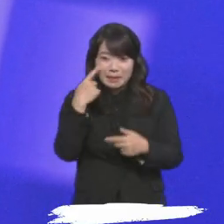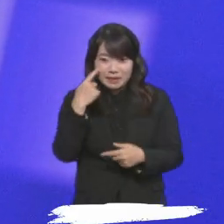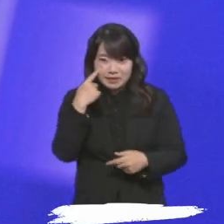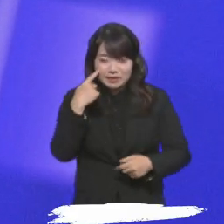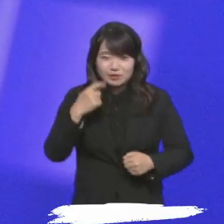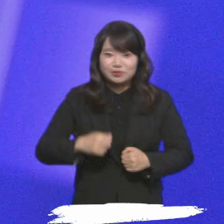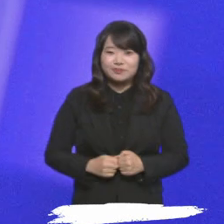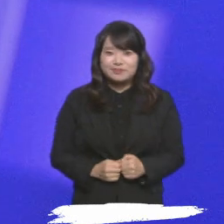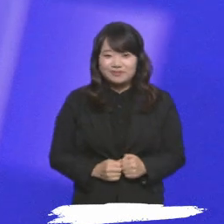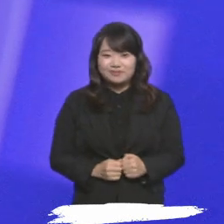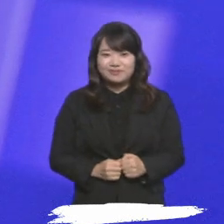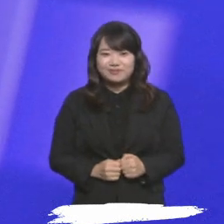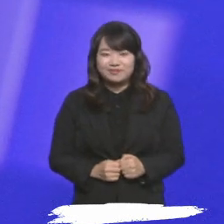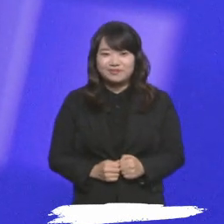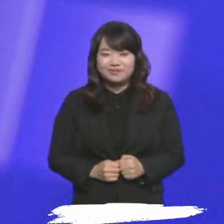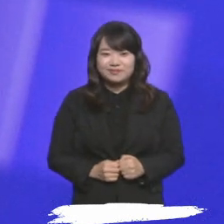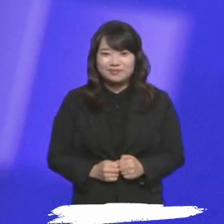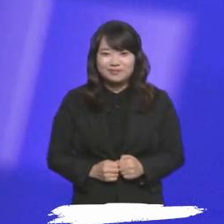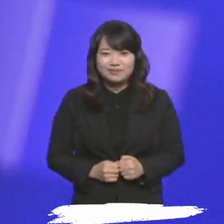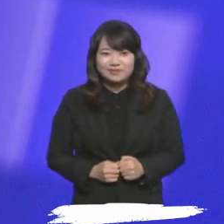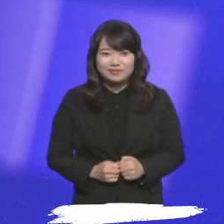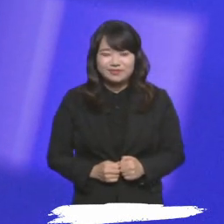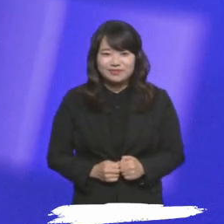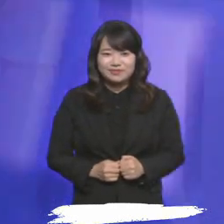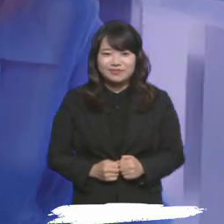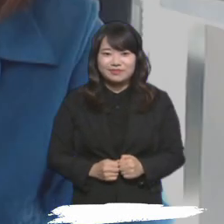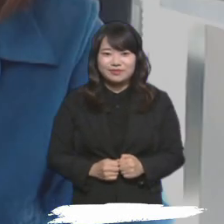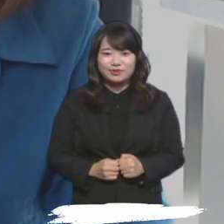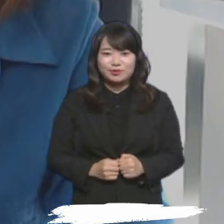이야기 나눠보겠습니다. 박현주 통신원 나와 계십니까?